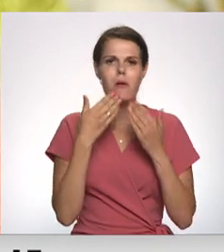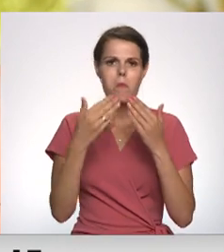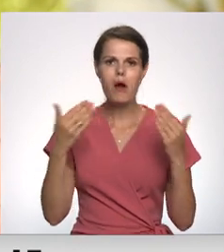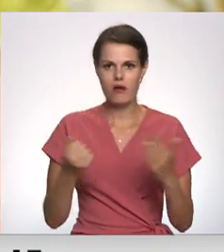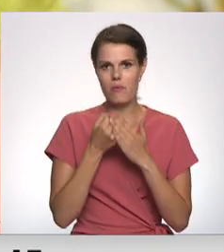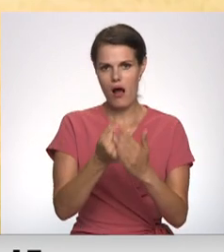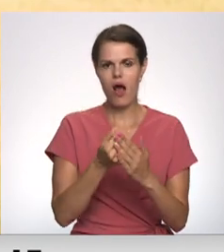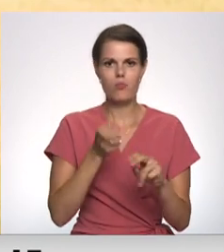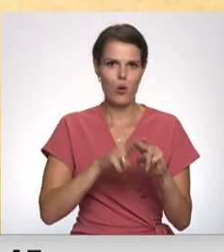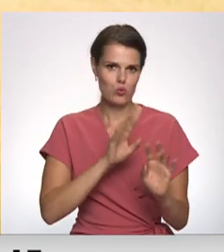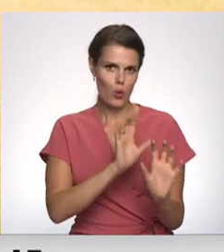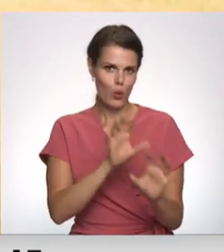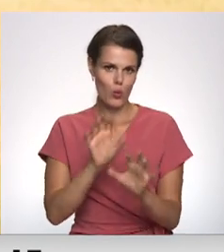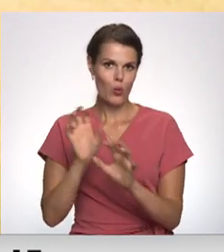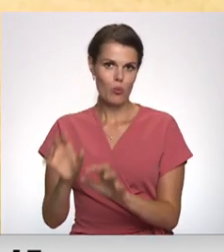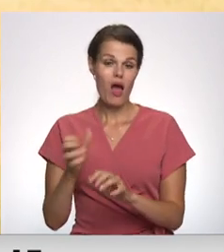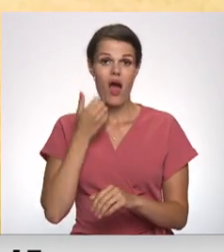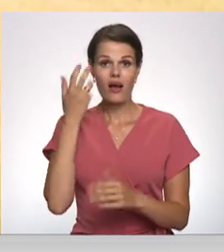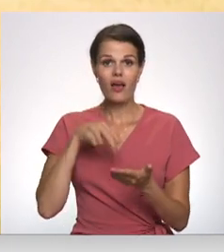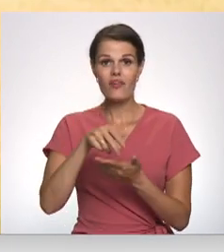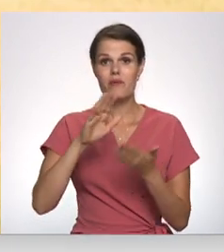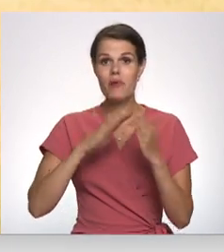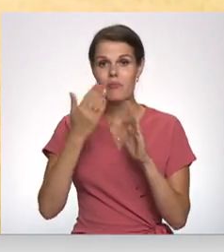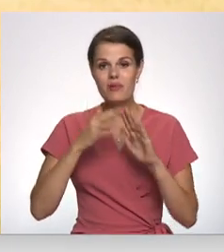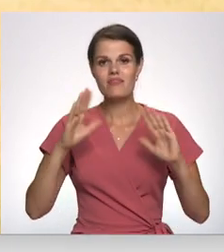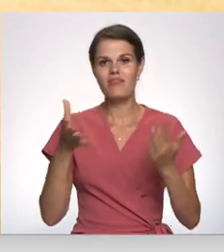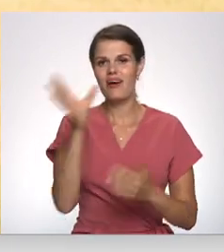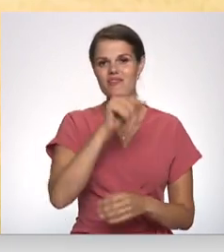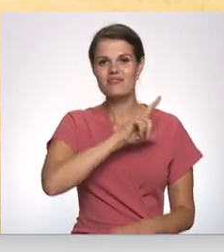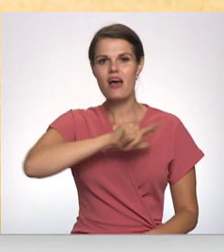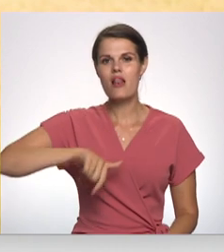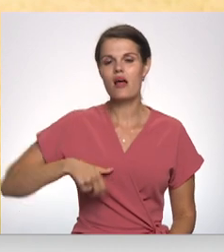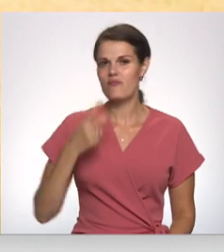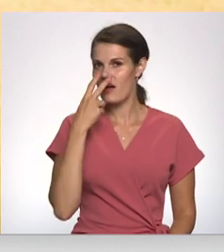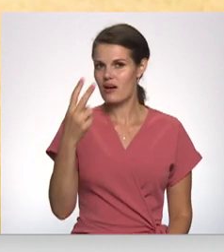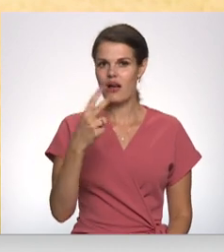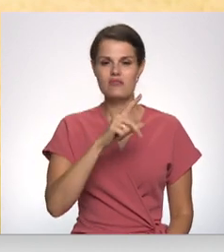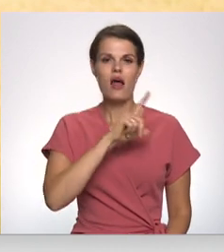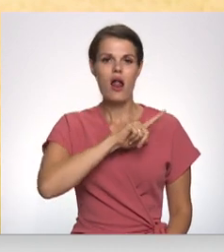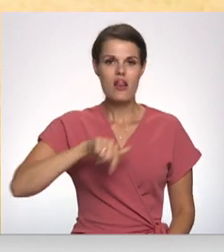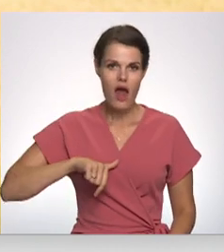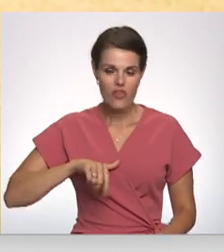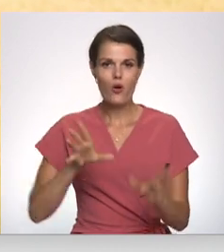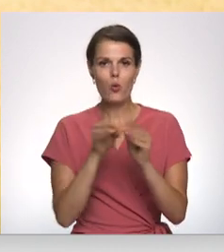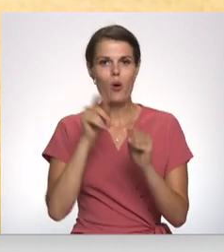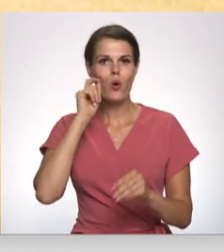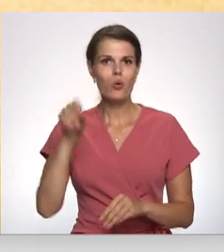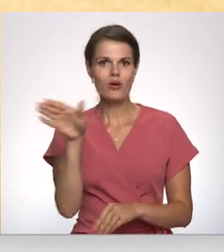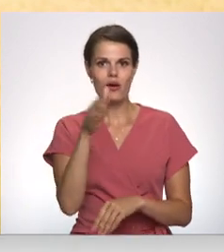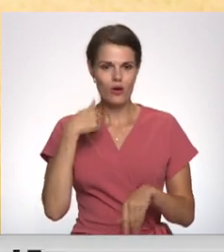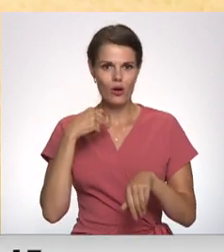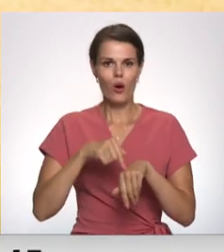un rūpēm. Kad ejot pa pilsētu vai visā Latvijā redzam līdzās Latvijas mūsu Ukrainas karogu,